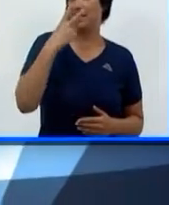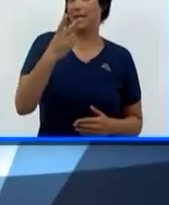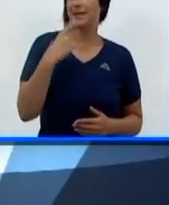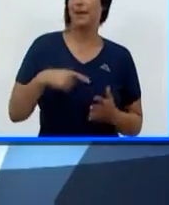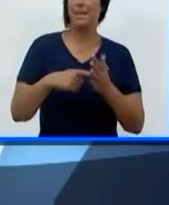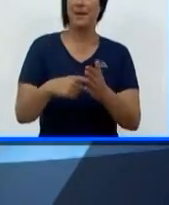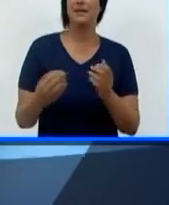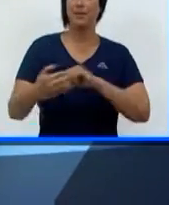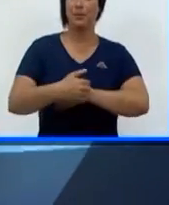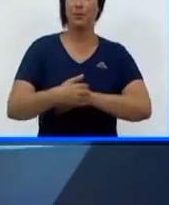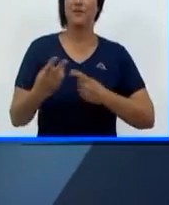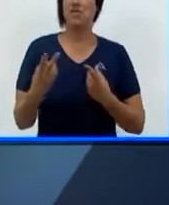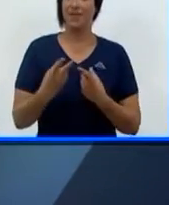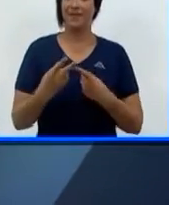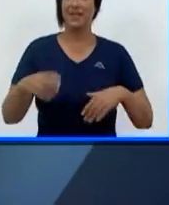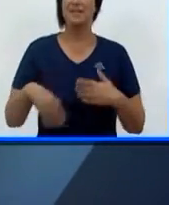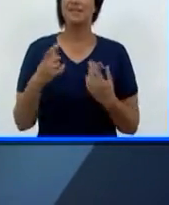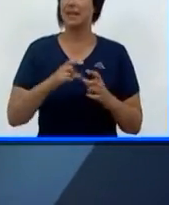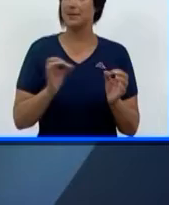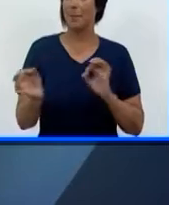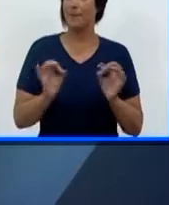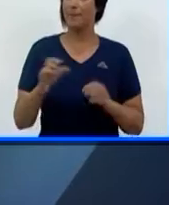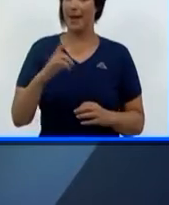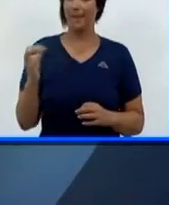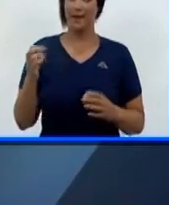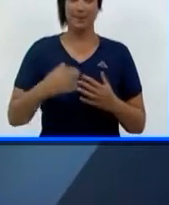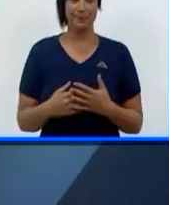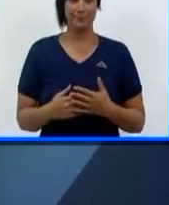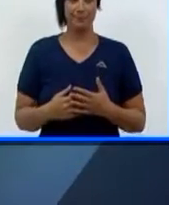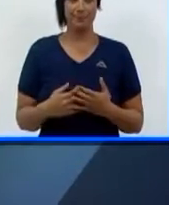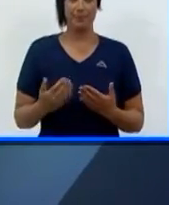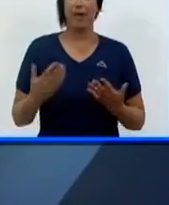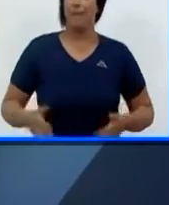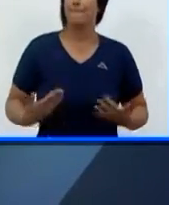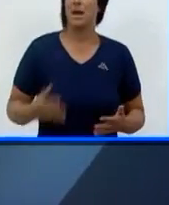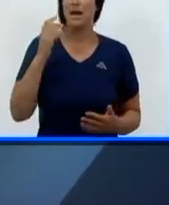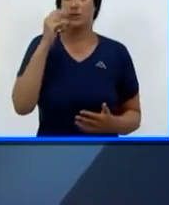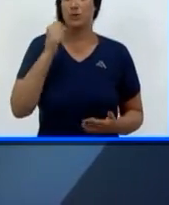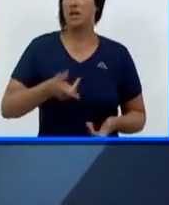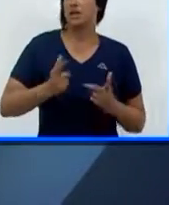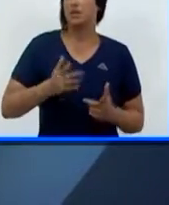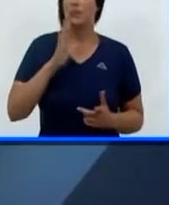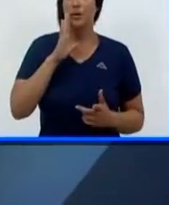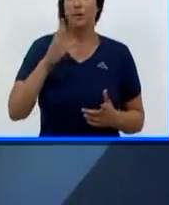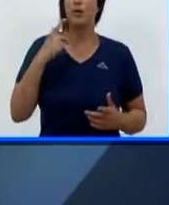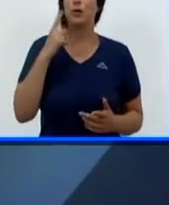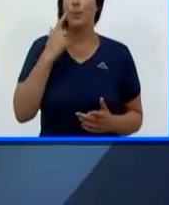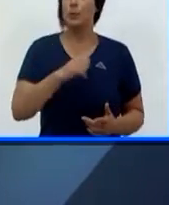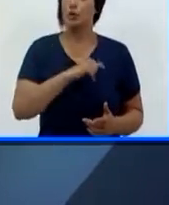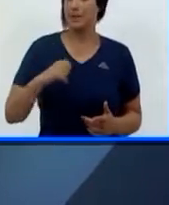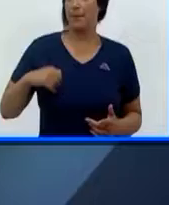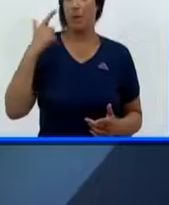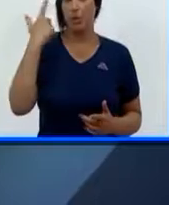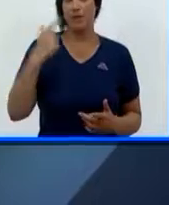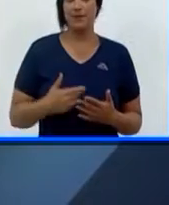Poštovani gledatelji, vi pratite dubrovačke vijesti. Danas smo za vas pripremili. Mladi muškarac ubio majku, a zatim pokušao